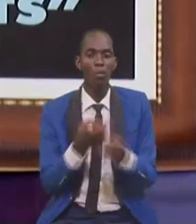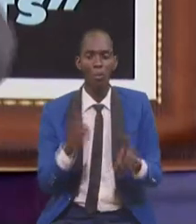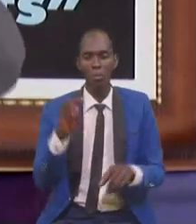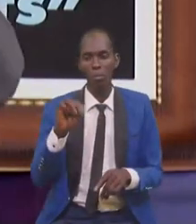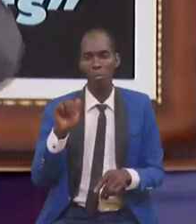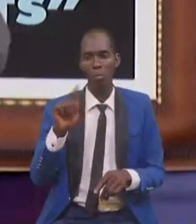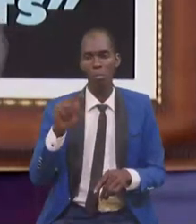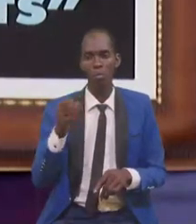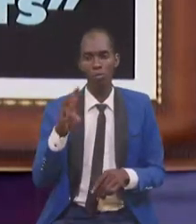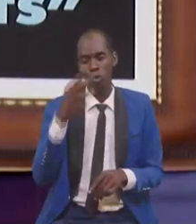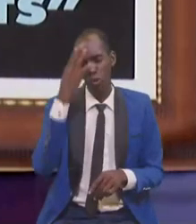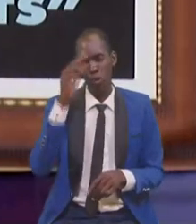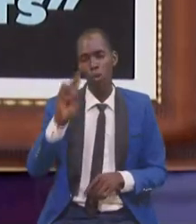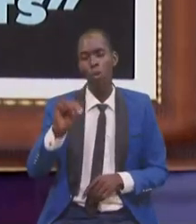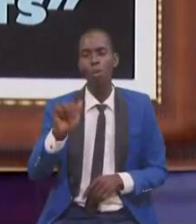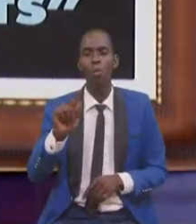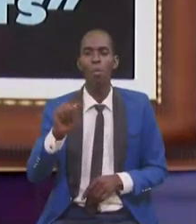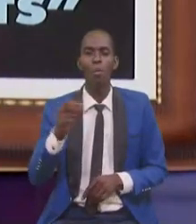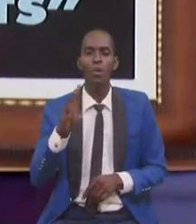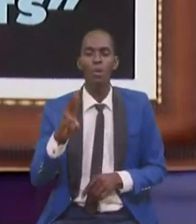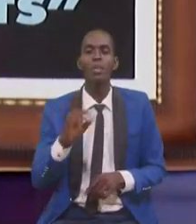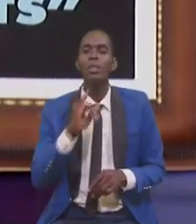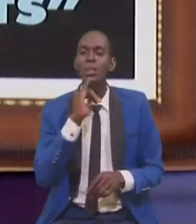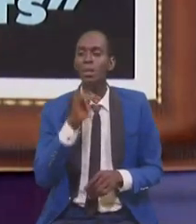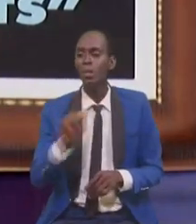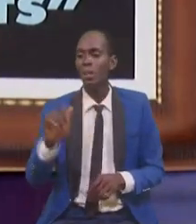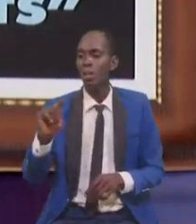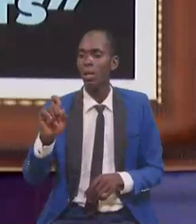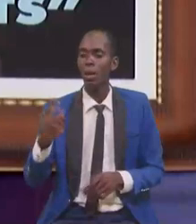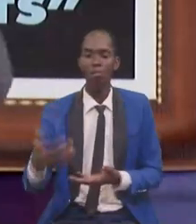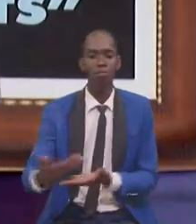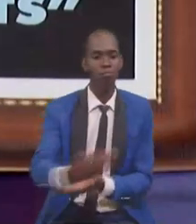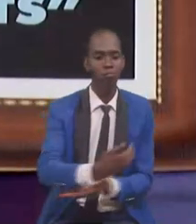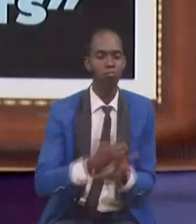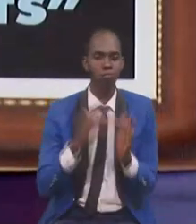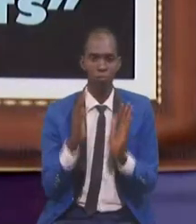a écrit avec quelques détails. Vous savez, Matthieu est un collecteur